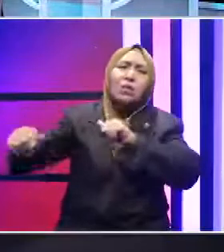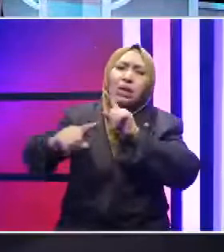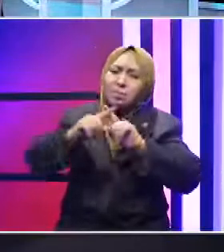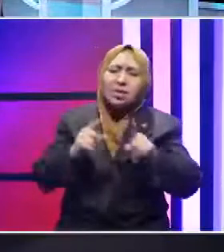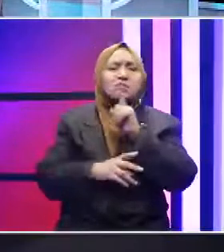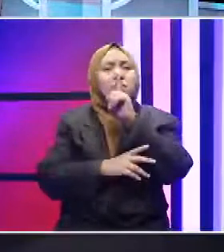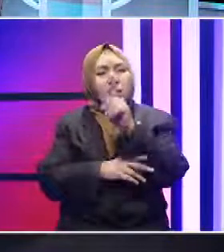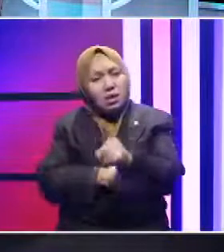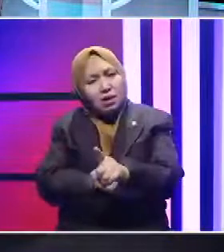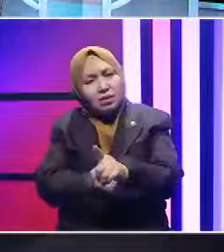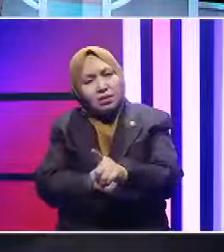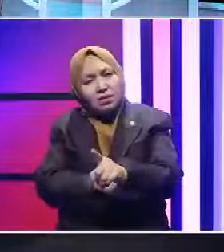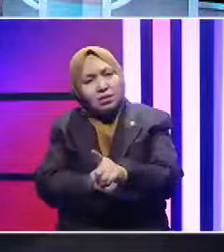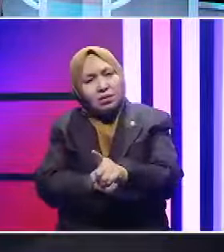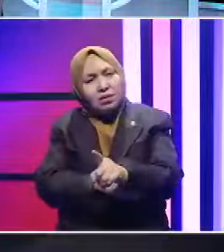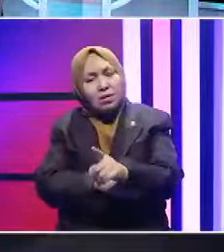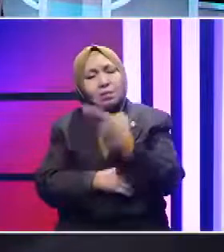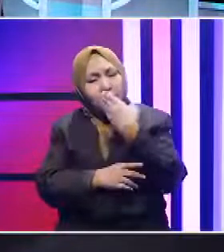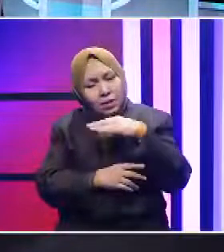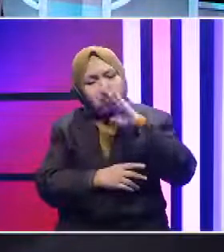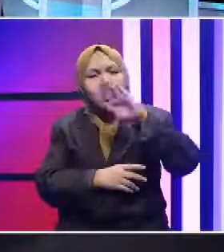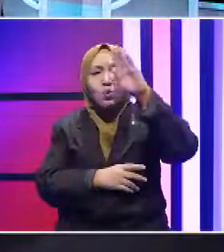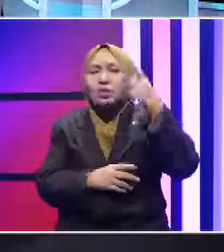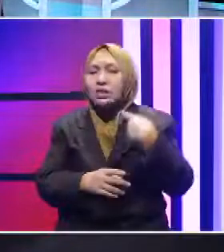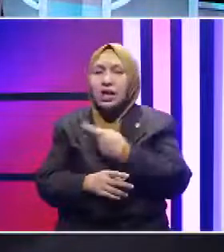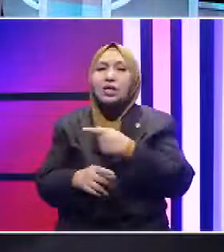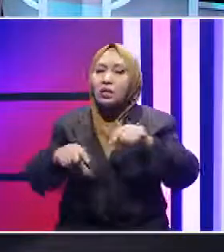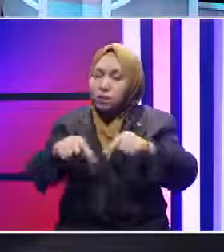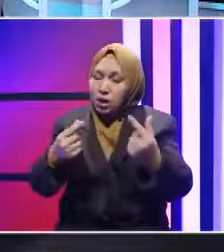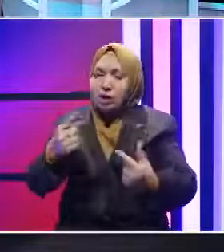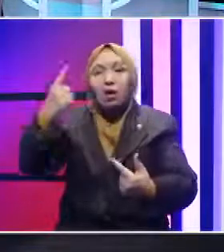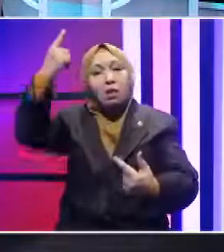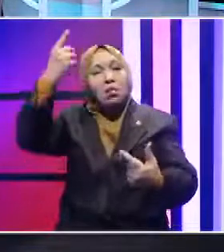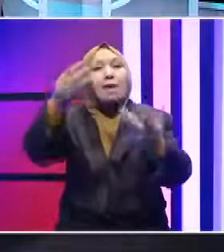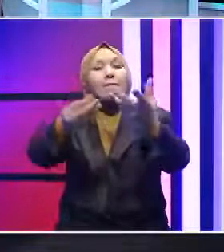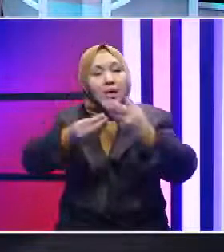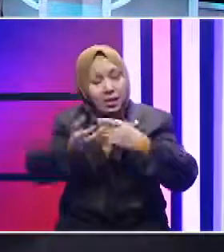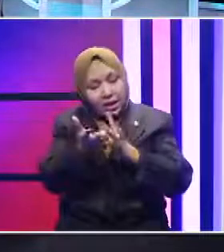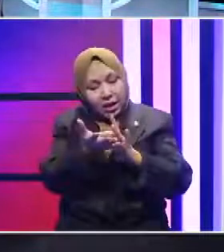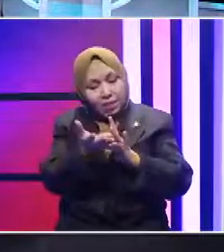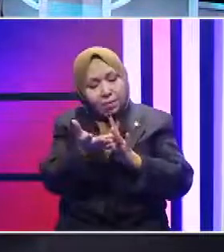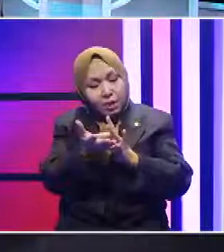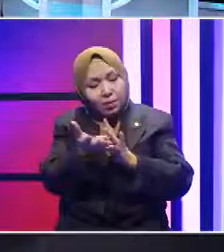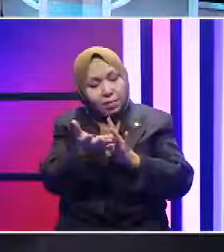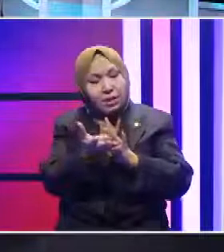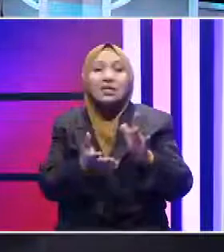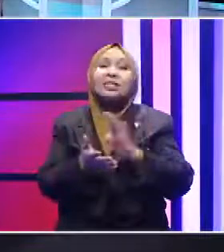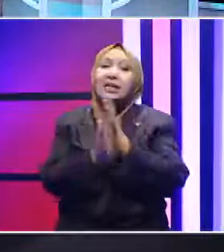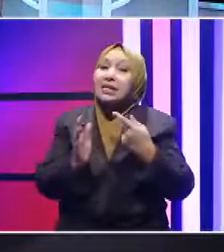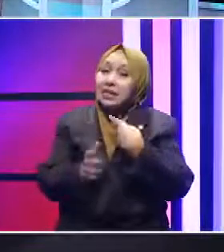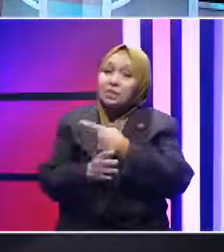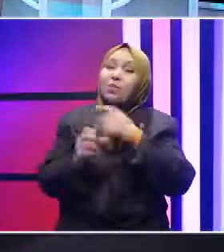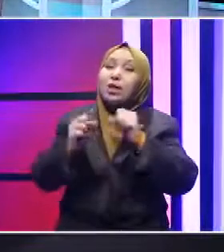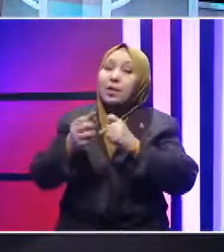sebenarnya bersyukur kita ada. Betul, Al-Quran ini Allah berikan ubat-ubatnya, ya, agar kita boleh menghargai,